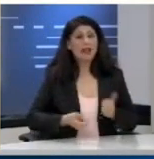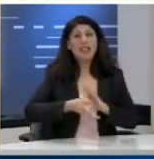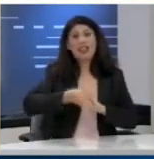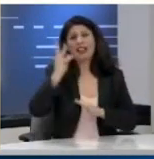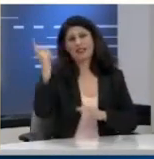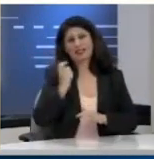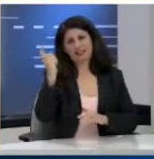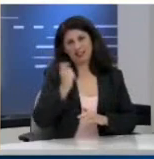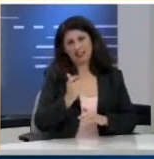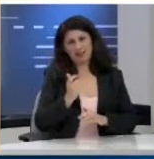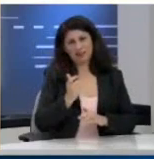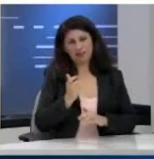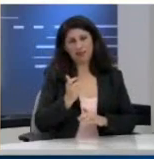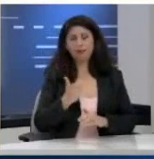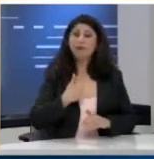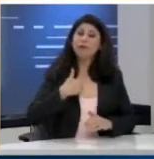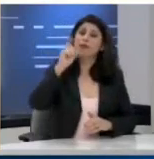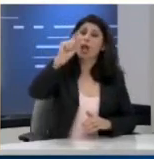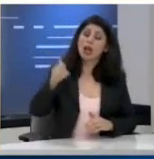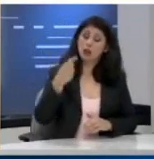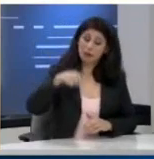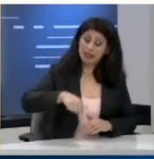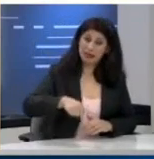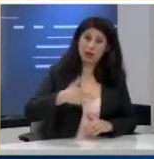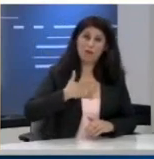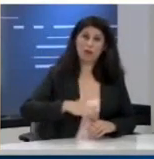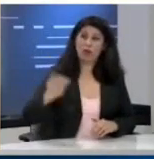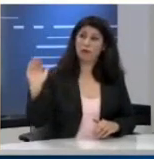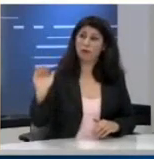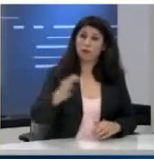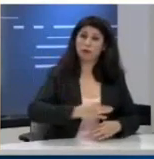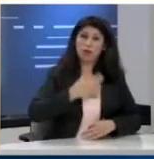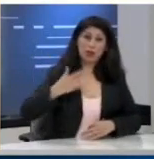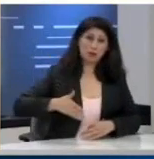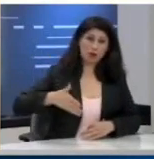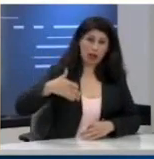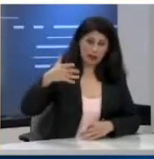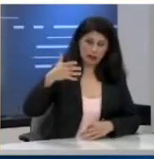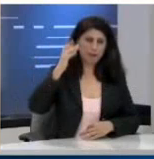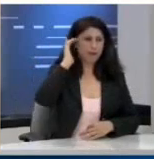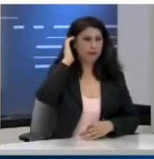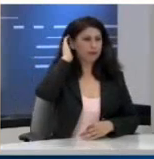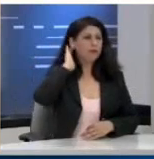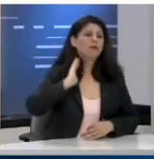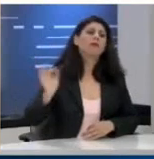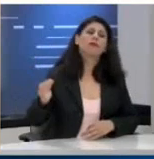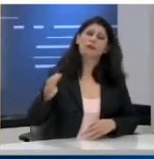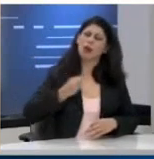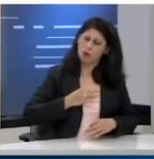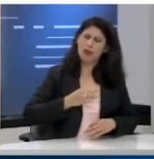13η σύνταξη. Το ερώτημά μου λοιπόν σήμερα, το οποίο θέλω να σας απευθύνω, κύριε Μητσοτάκη, για να μου